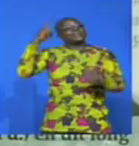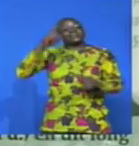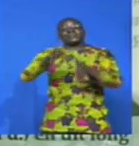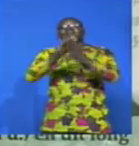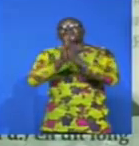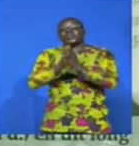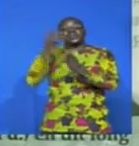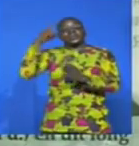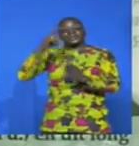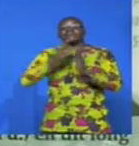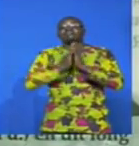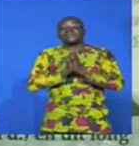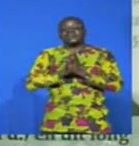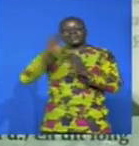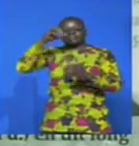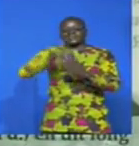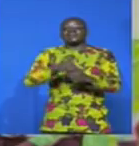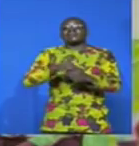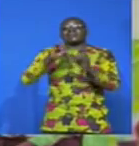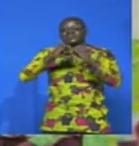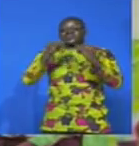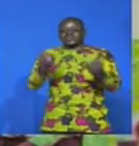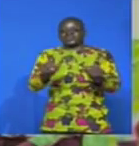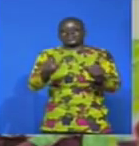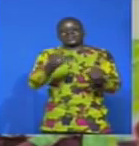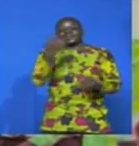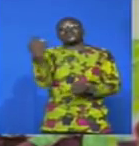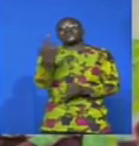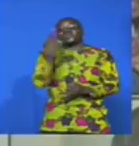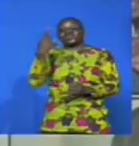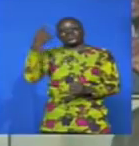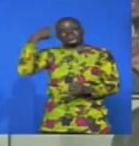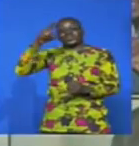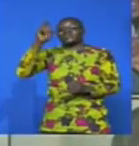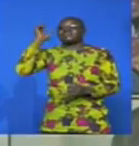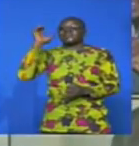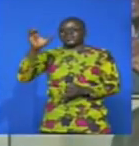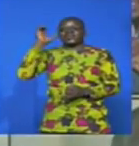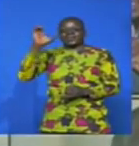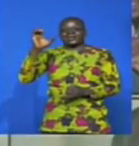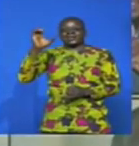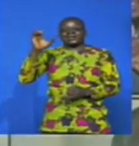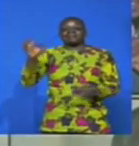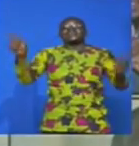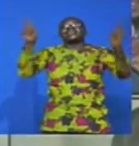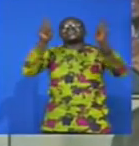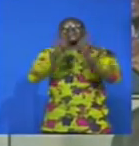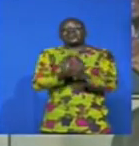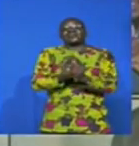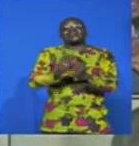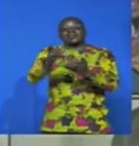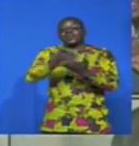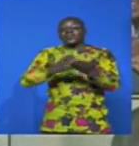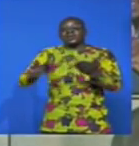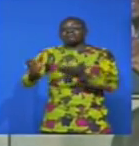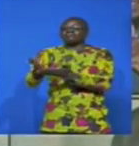prier Zéphirin Diablé dans l'Observateur, et toujours lors de ce congrès. Une rencontre qui a tenu le pari de la